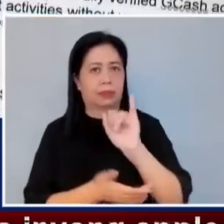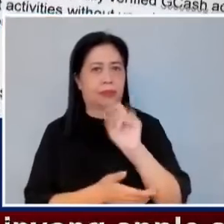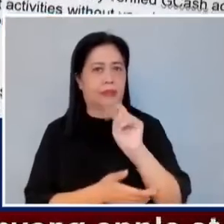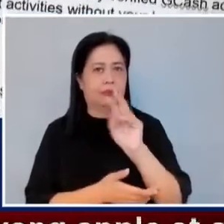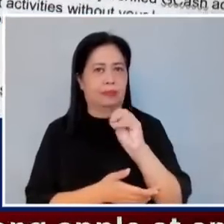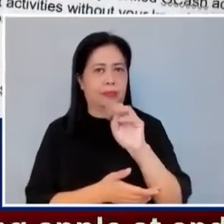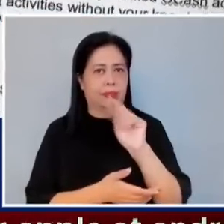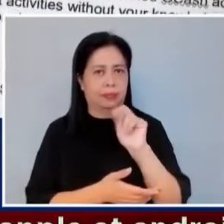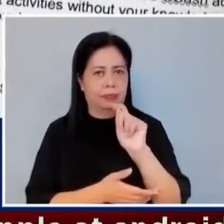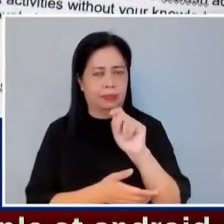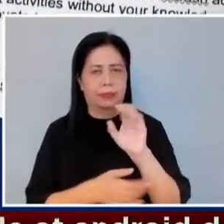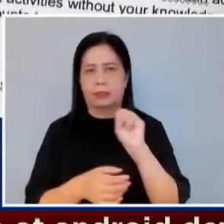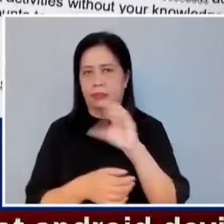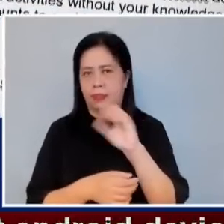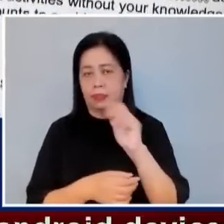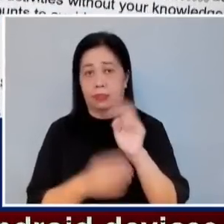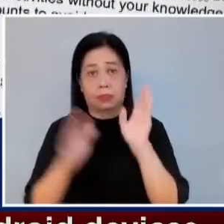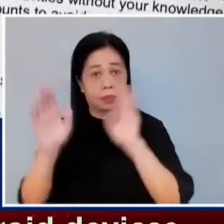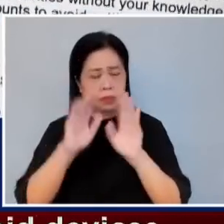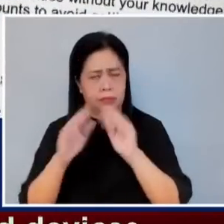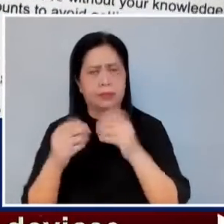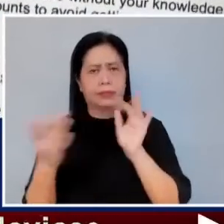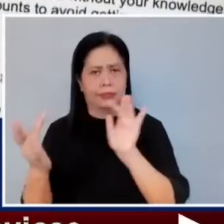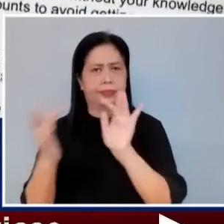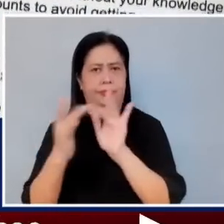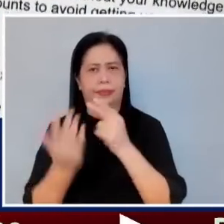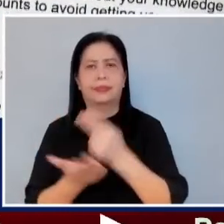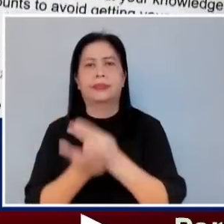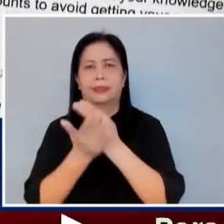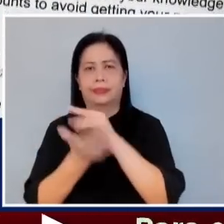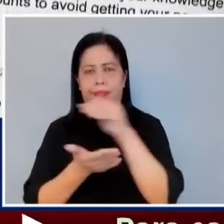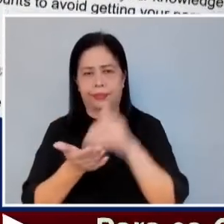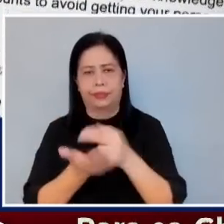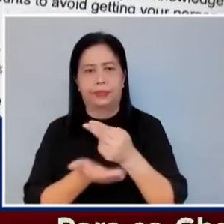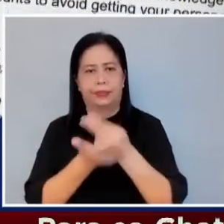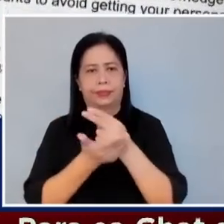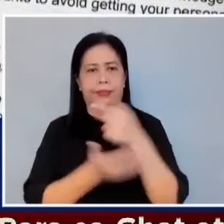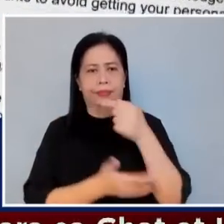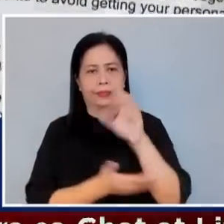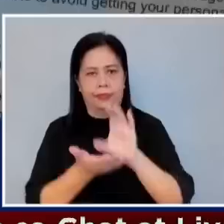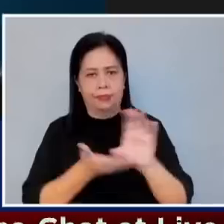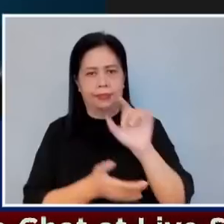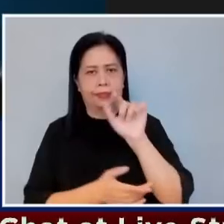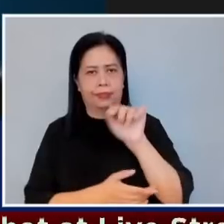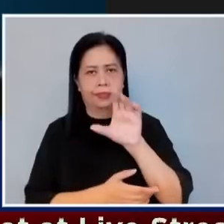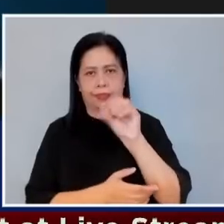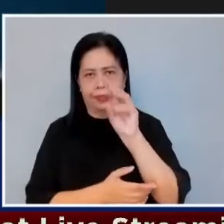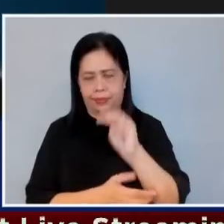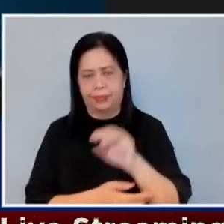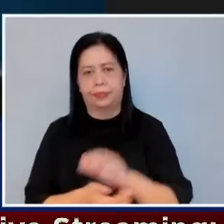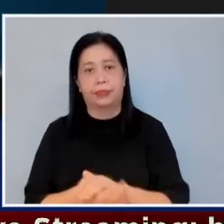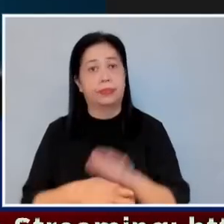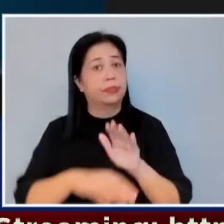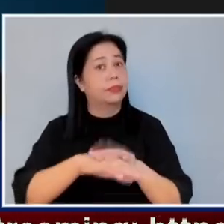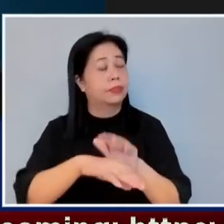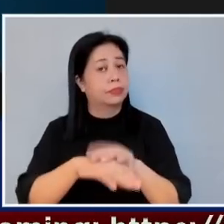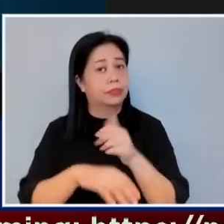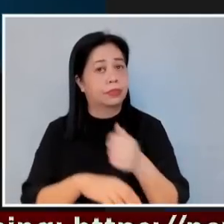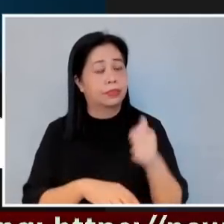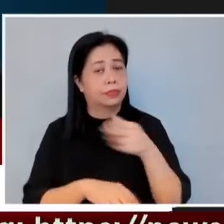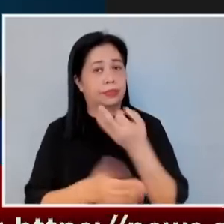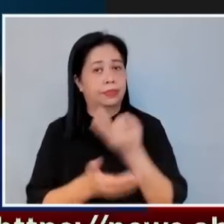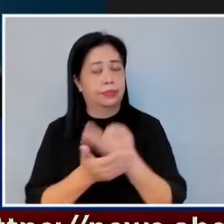may problema ay makipag-ugnayan lang sa kanilang help center na help.gcash.com. May payo naman ang